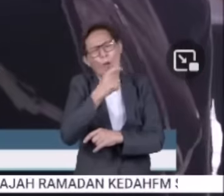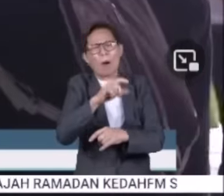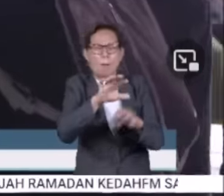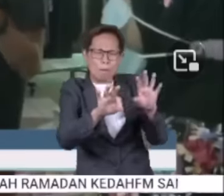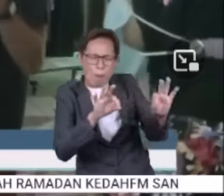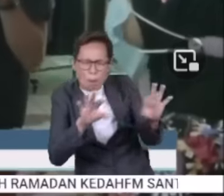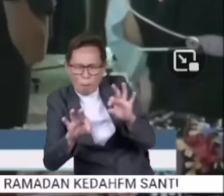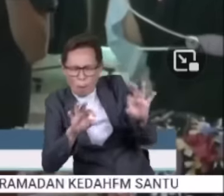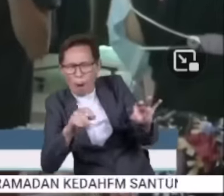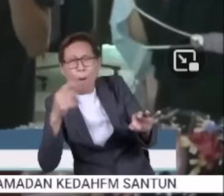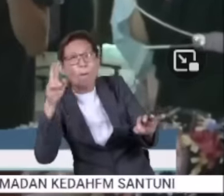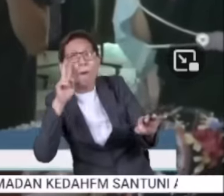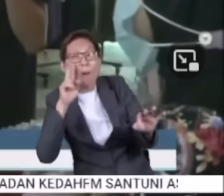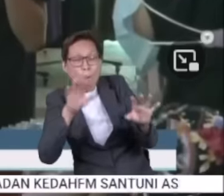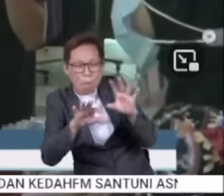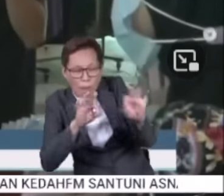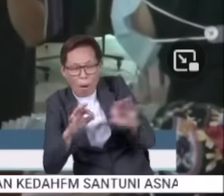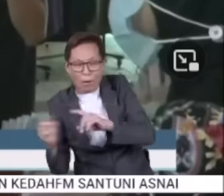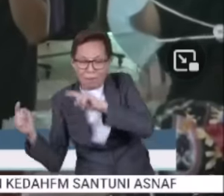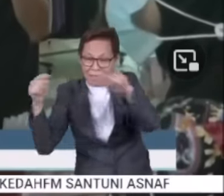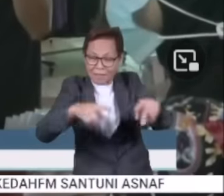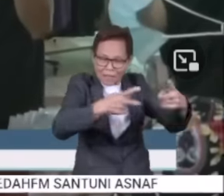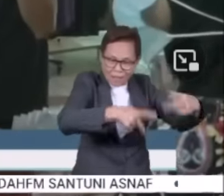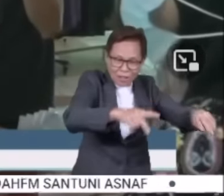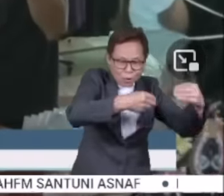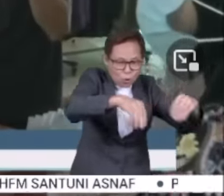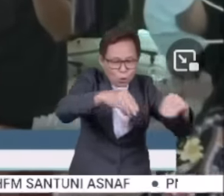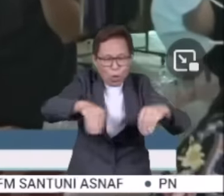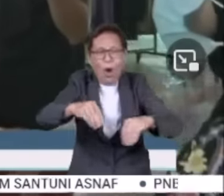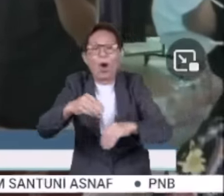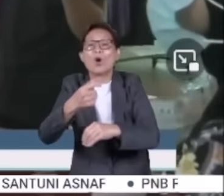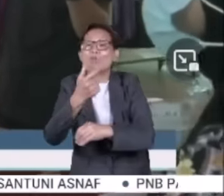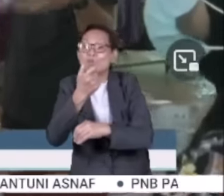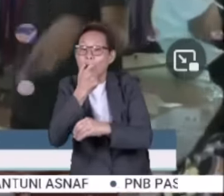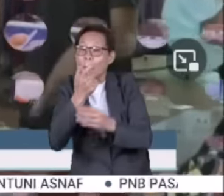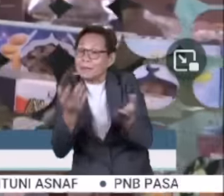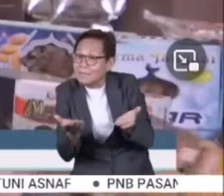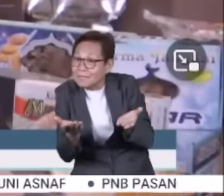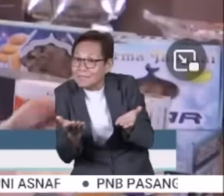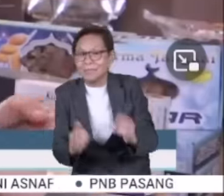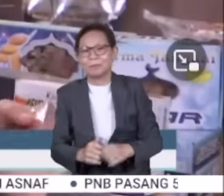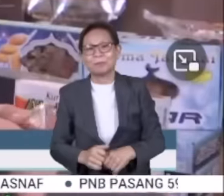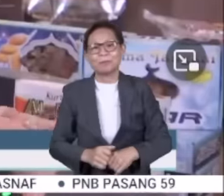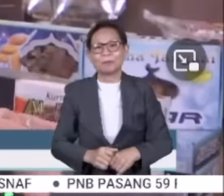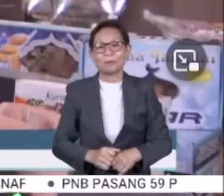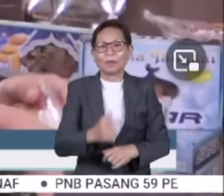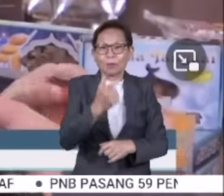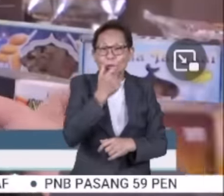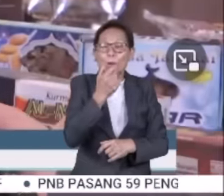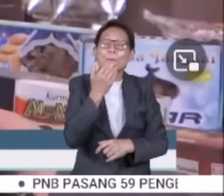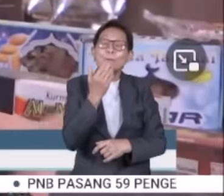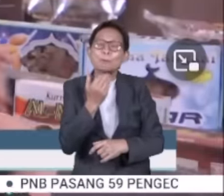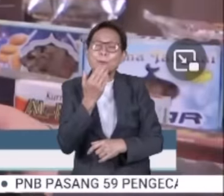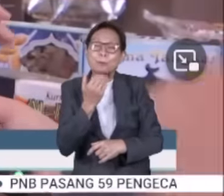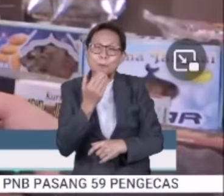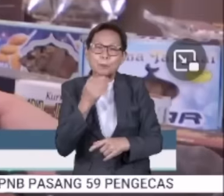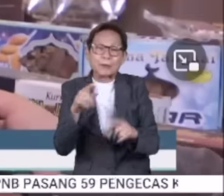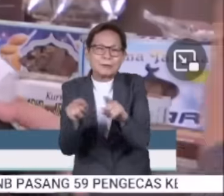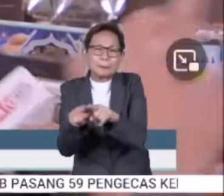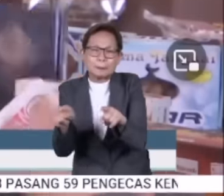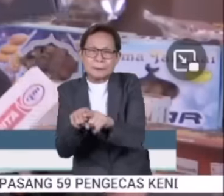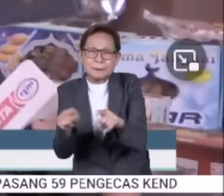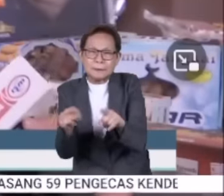pilihan masyarakat yang datang ke premis-premis jualan kurma di sini. Kurma Madu ni sama